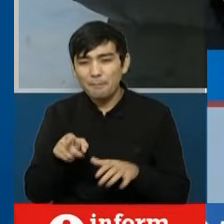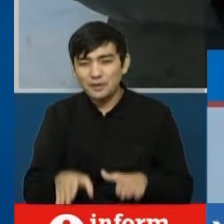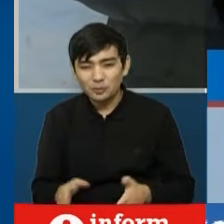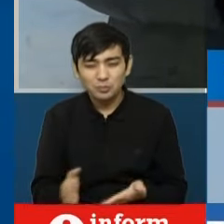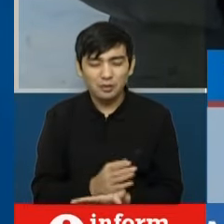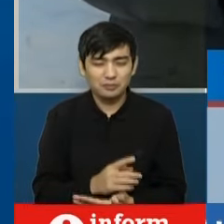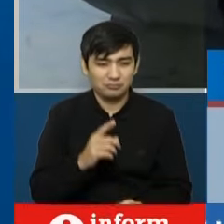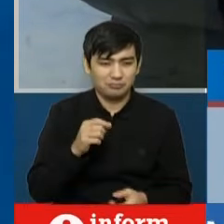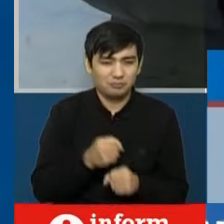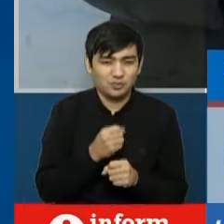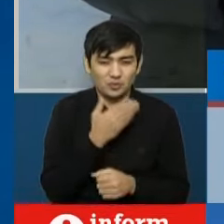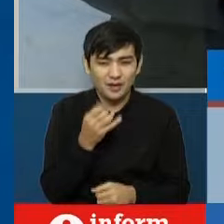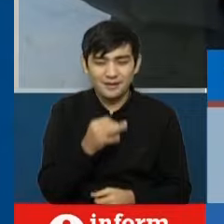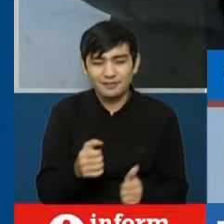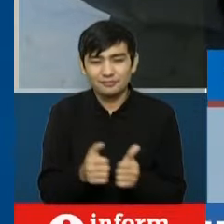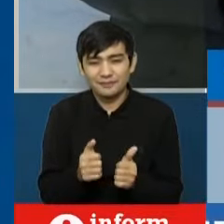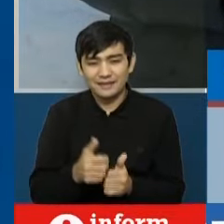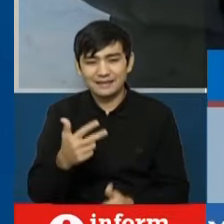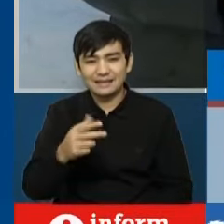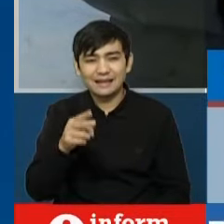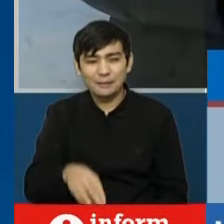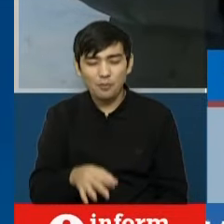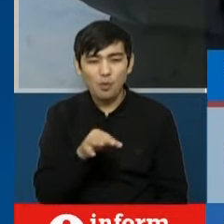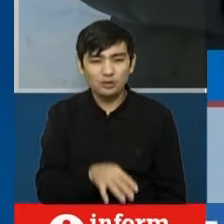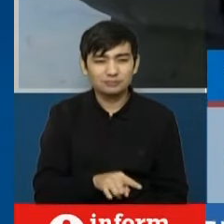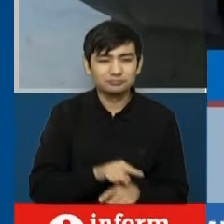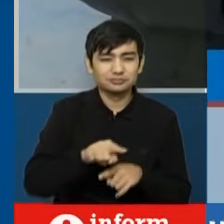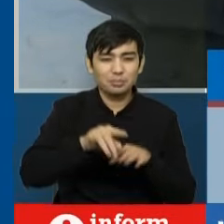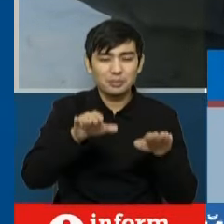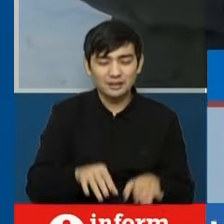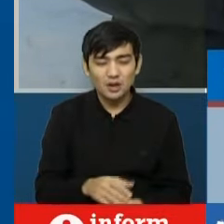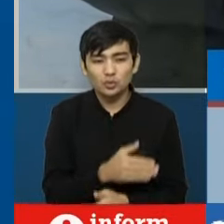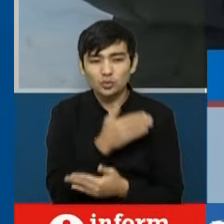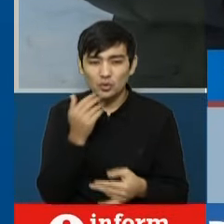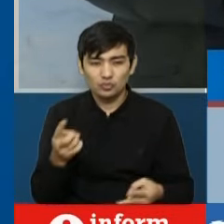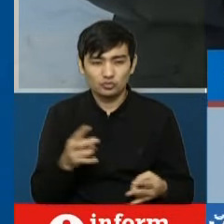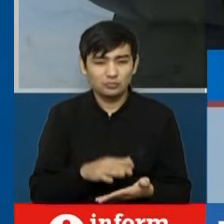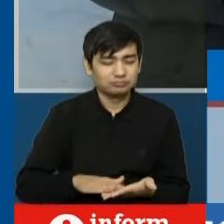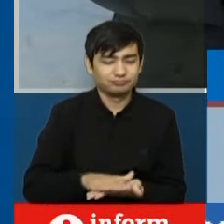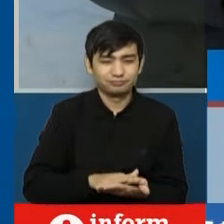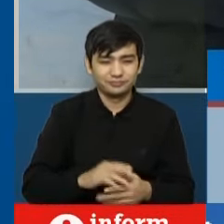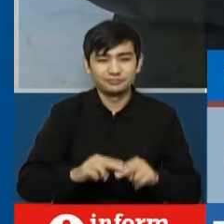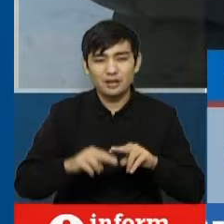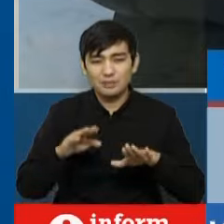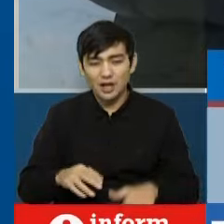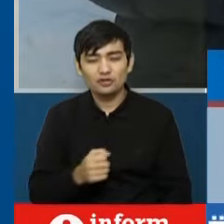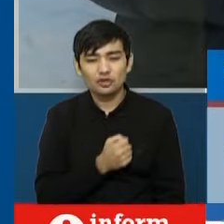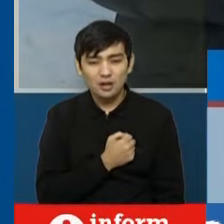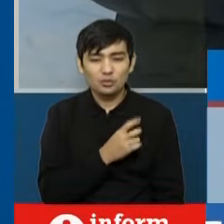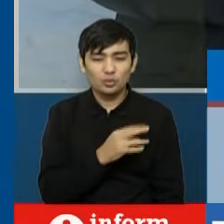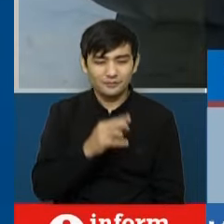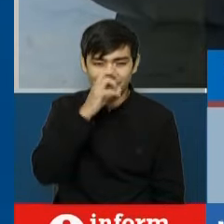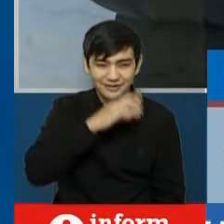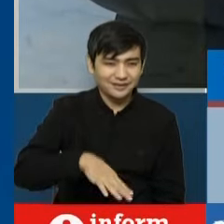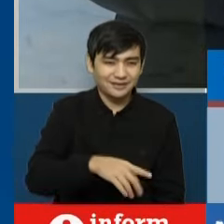собираются. По правилам, в радиусе 30 километров от аэродрома не должно быть никаких строений. К сожалению, в нашей